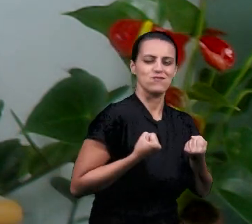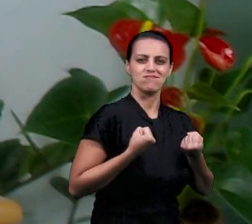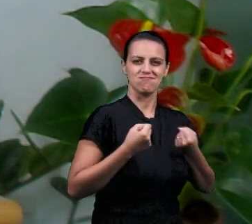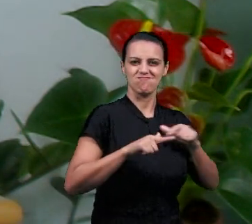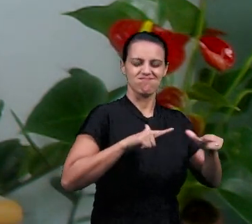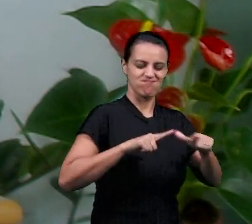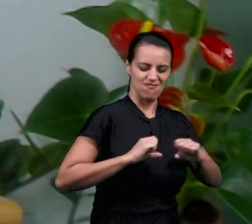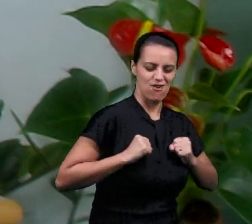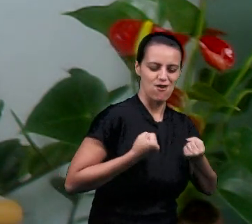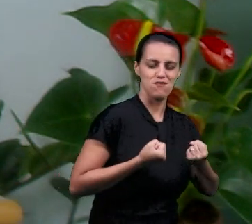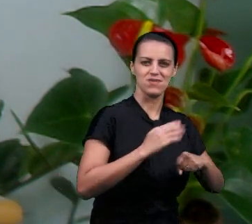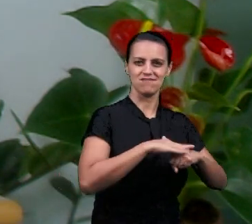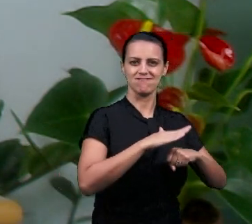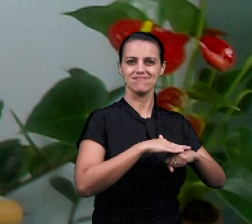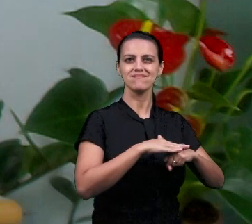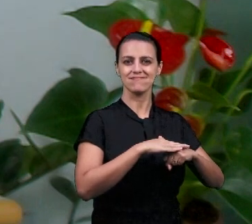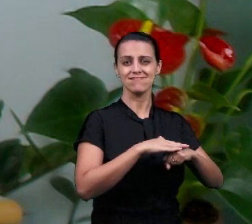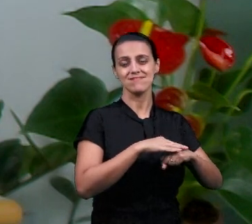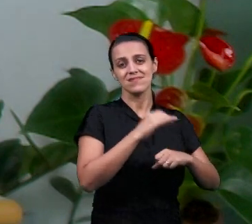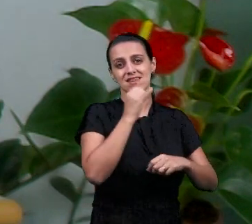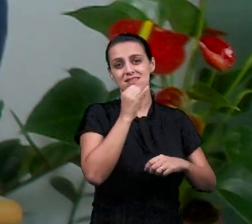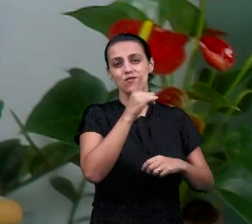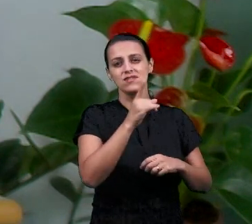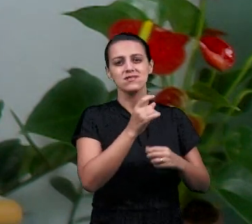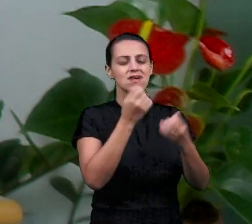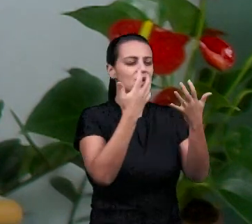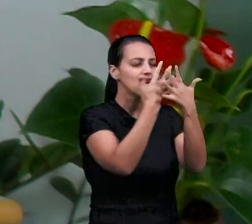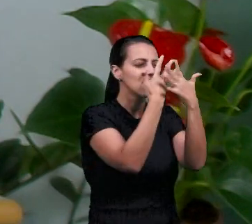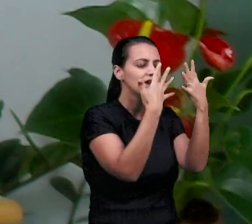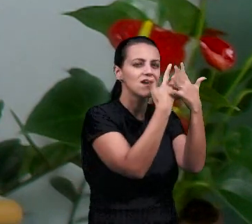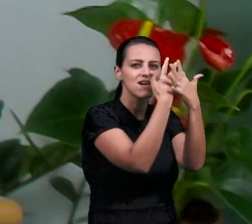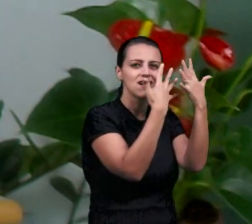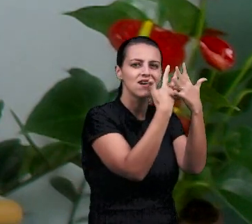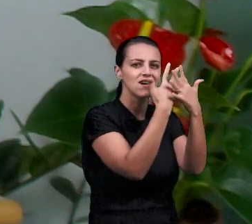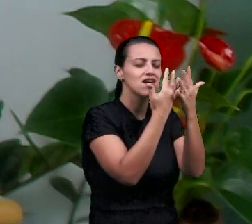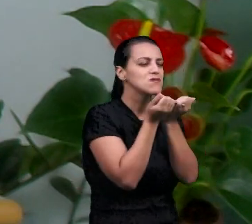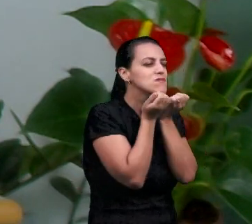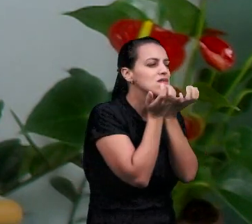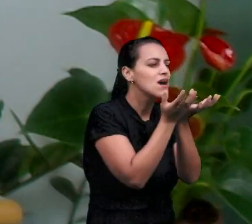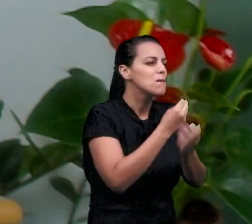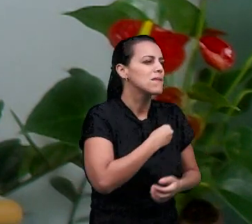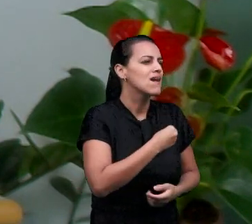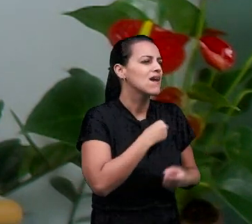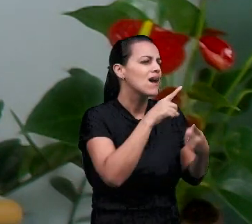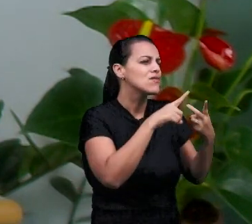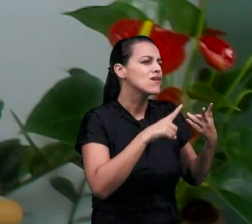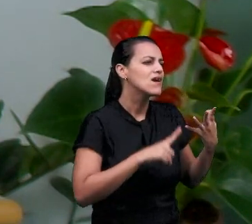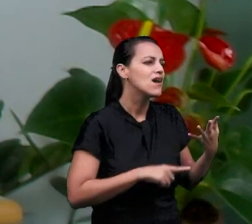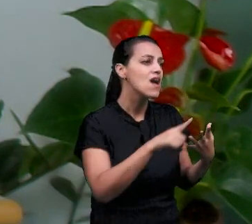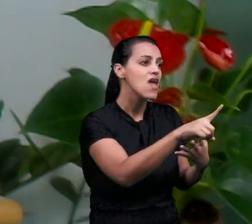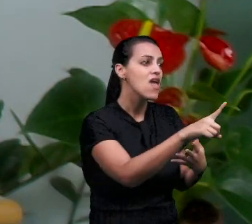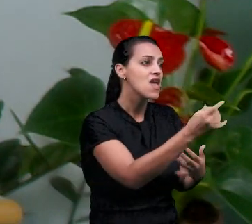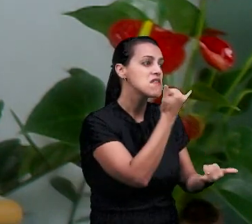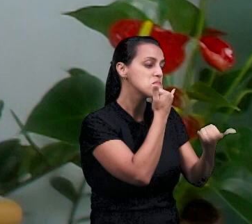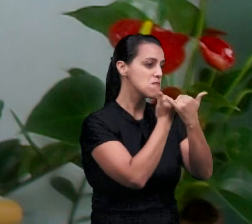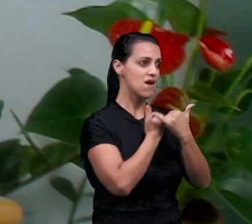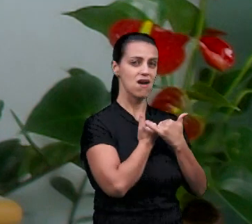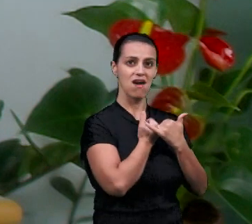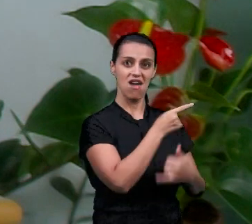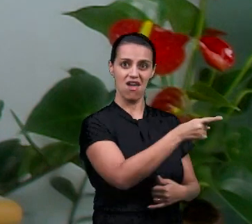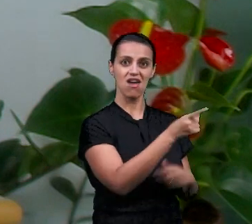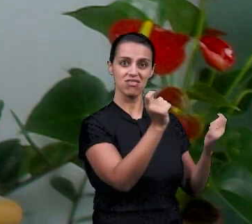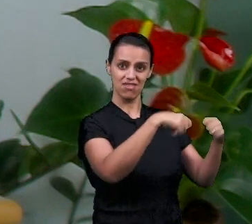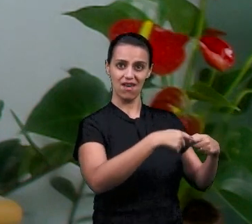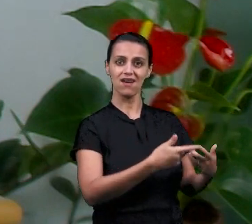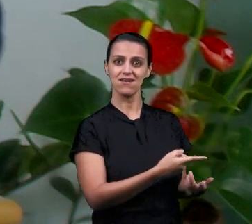Donc, il dit, si vous confessez votre péché à un leader religieux, il peut vous pardonner. Ça, c'est